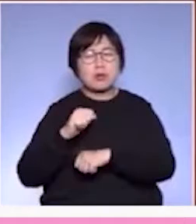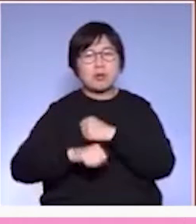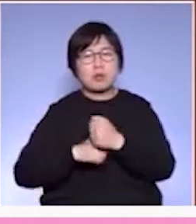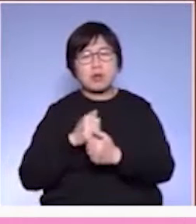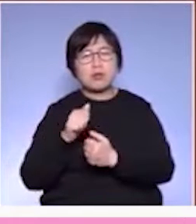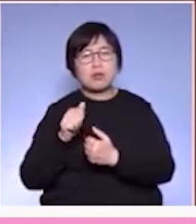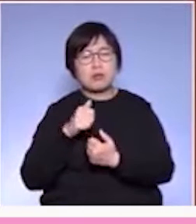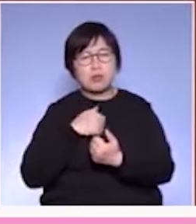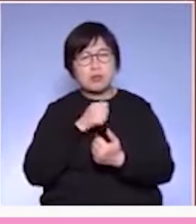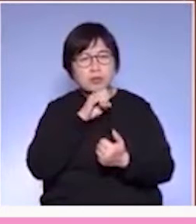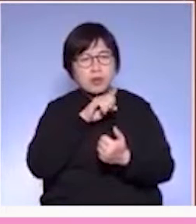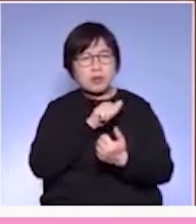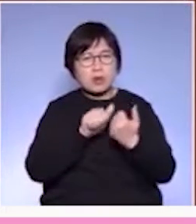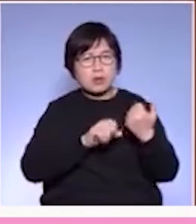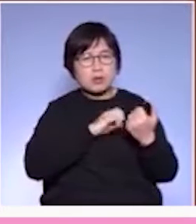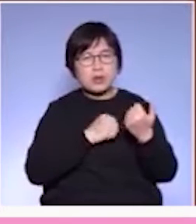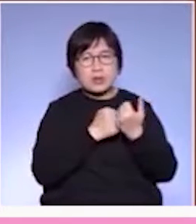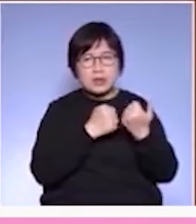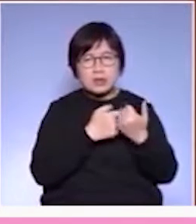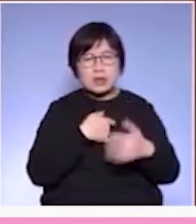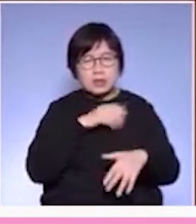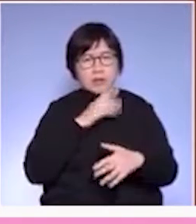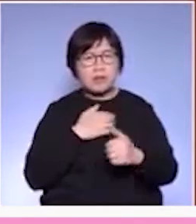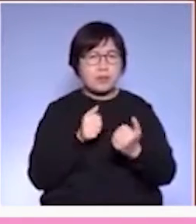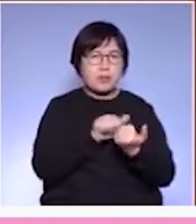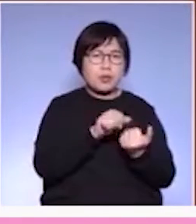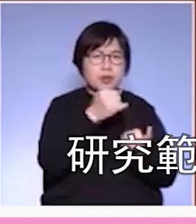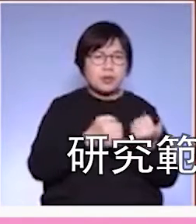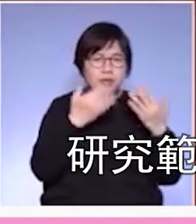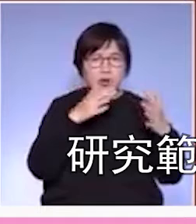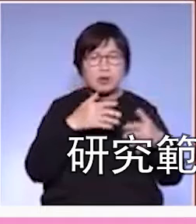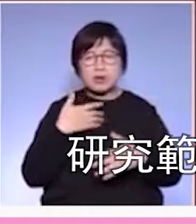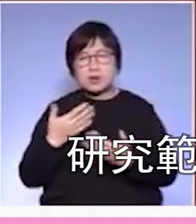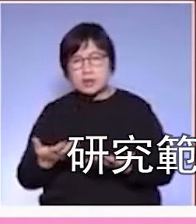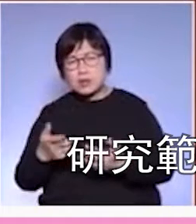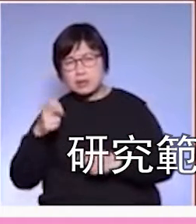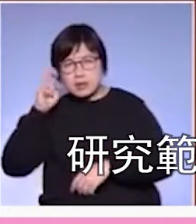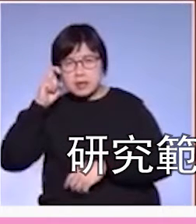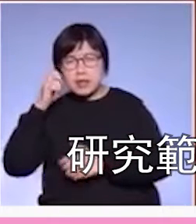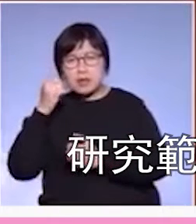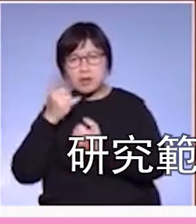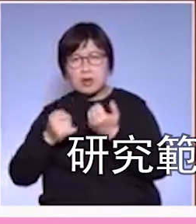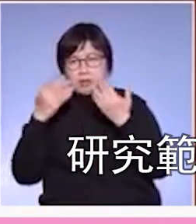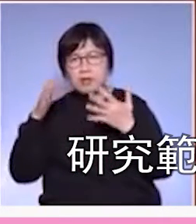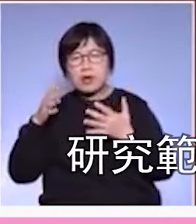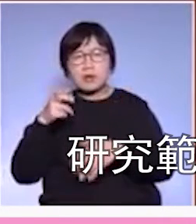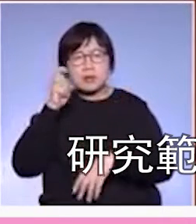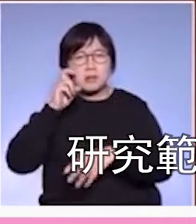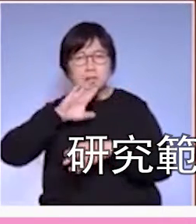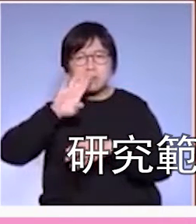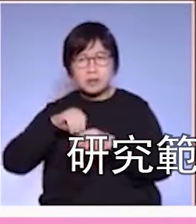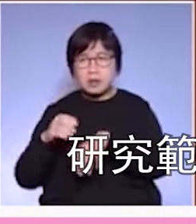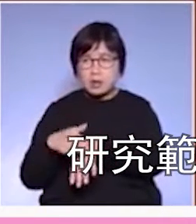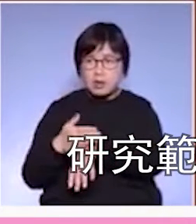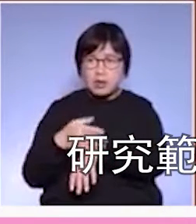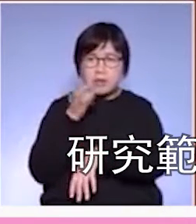產假延長嘅侍產假，而家就進入去產假嗰個研究。研究嘅範圍咧，將係包括剛才麥